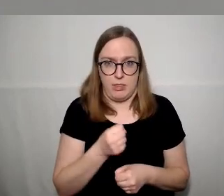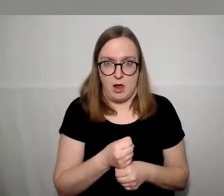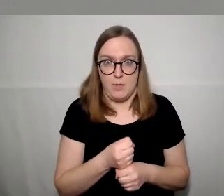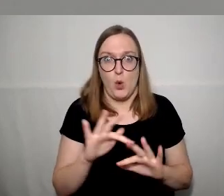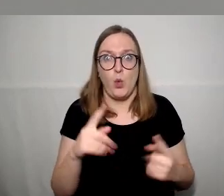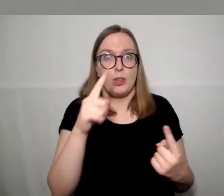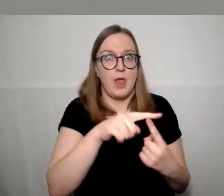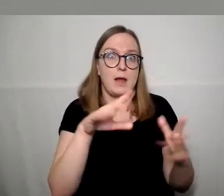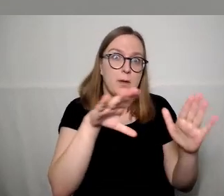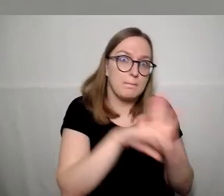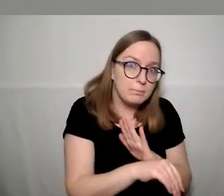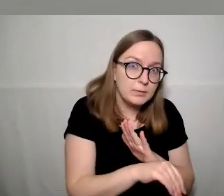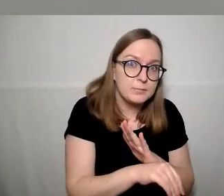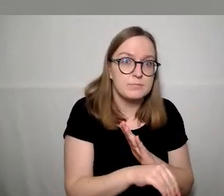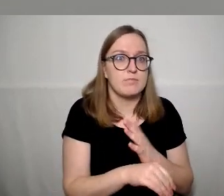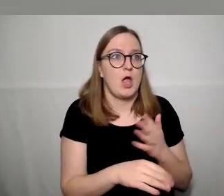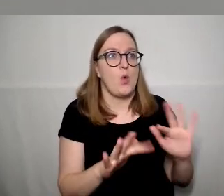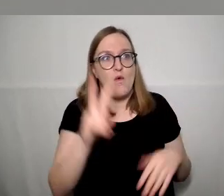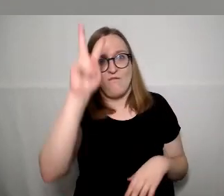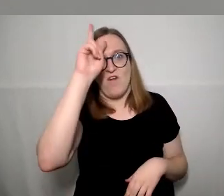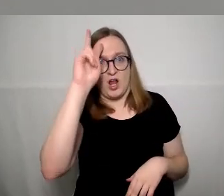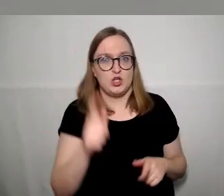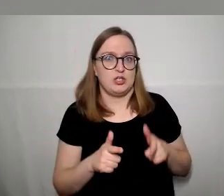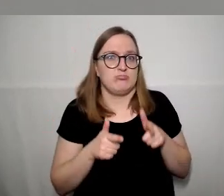tarybą ar būti valdžioje, tai ir